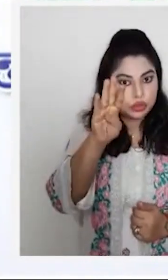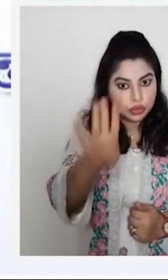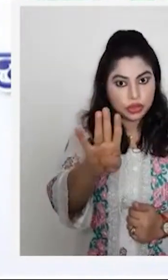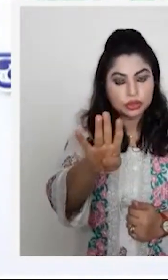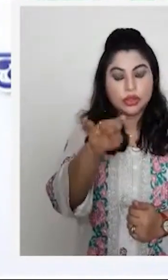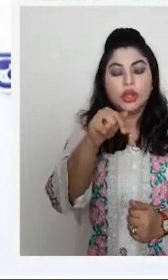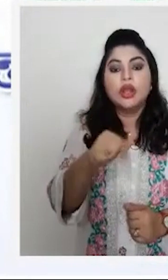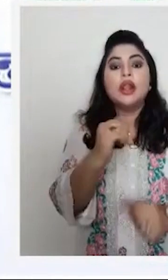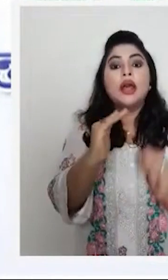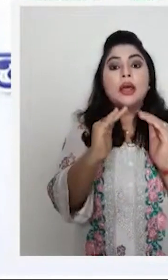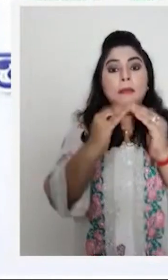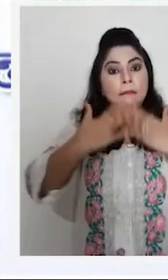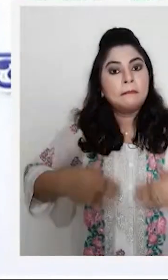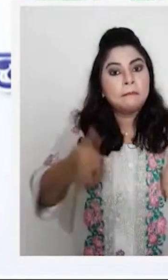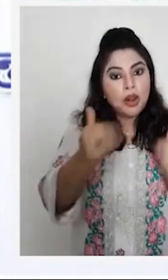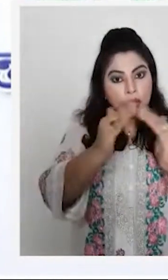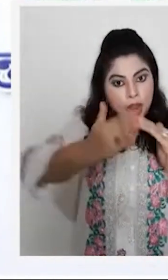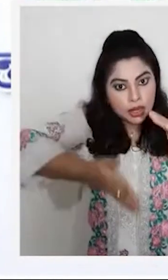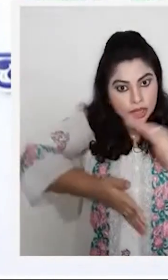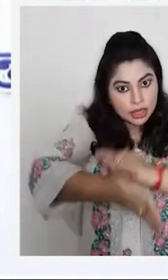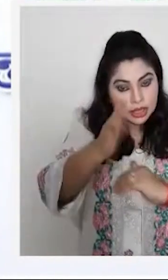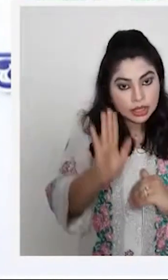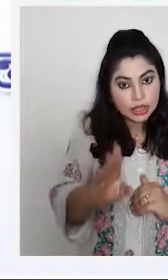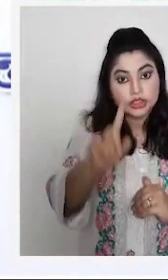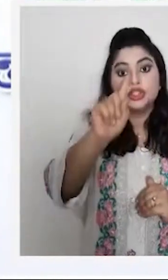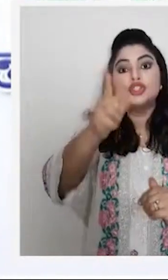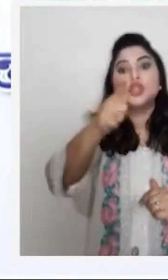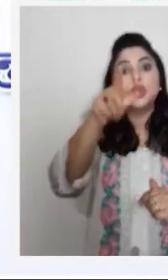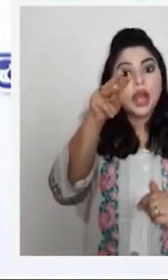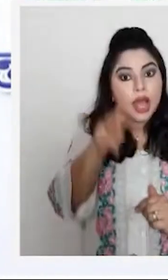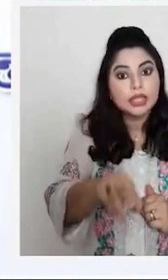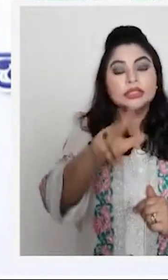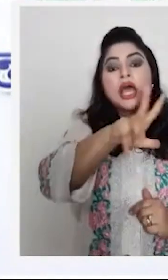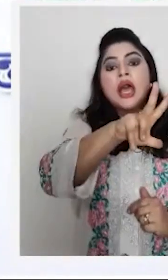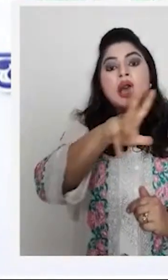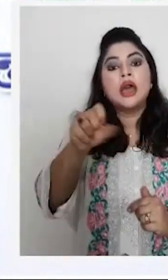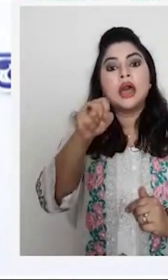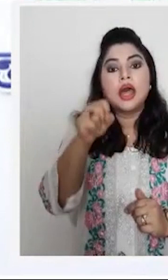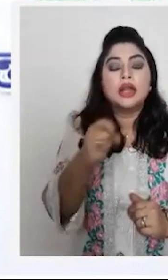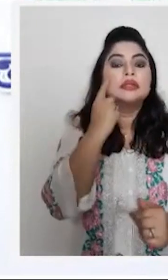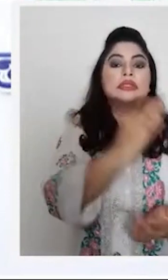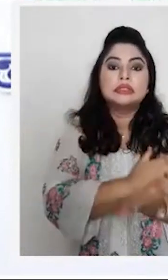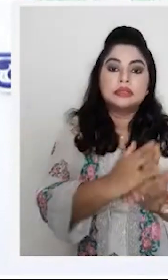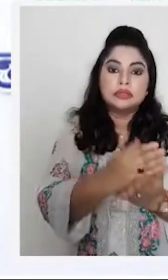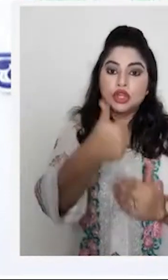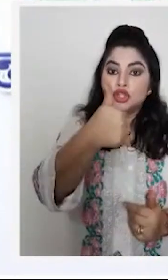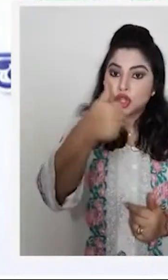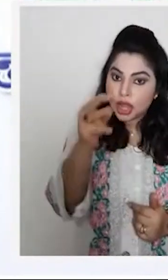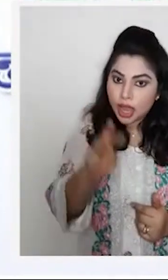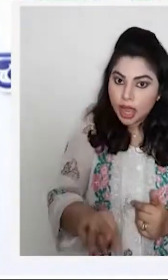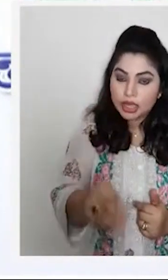24 ঘন্টা আইসোলেশনে যুক্ত হয়েছেন 674 জন এবং 24 ঘন্টা ছাড় পেয়েছেন 400 জন। এ পর্যন্ত